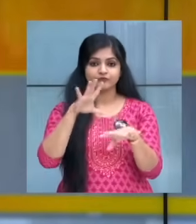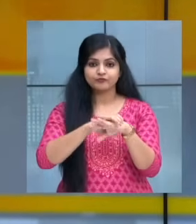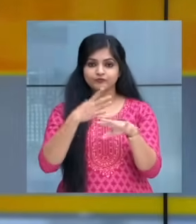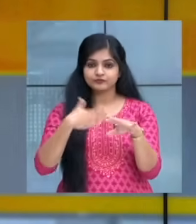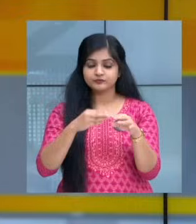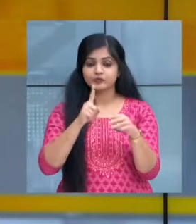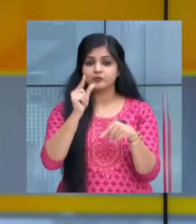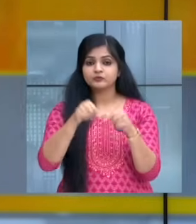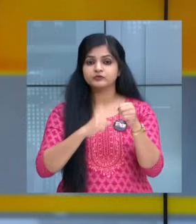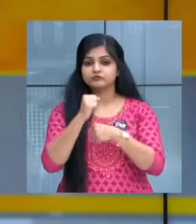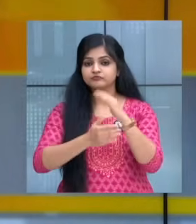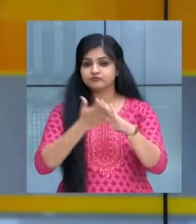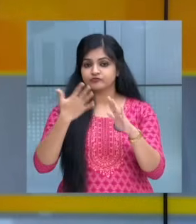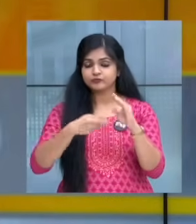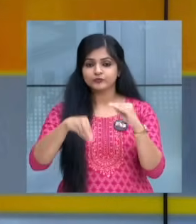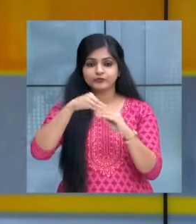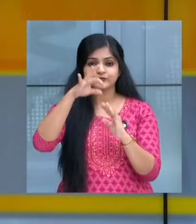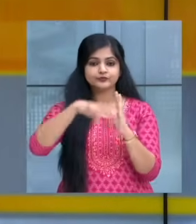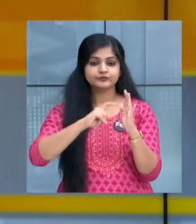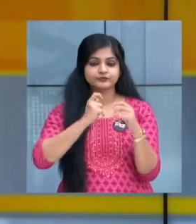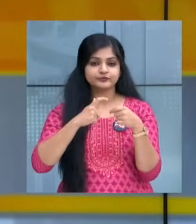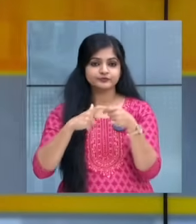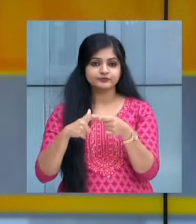വിവരങ്ങളുമായി. അഭിജിത്ത്, വിശദാംശങ്ങൾ.